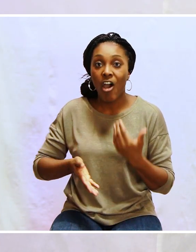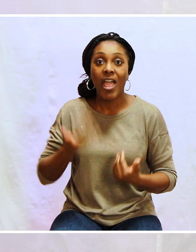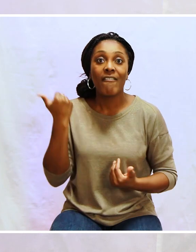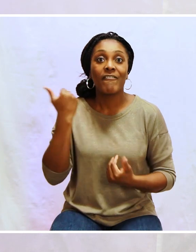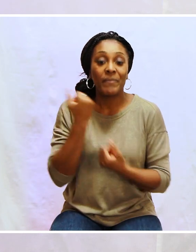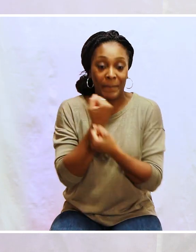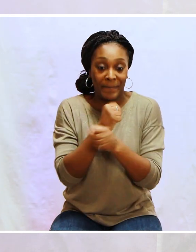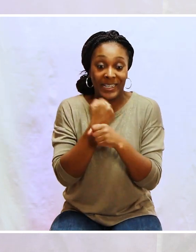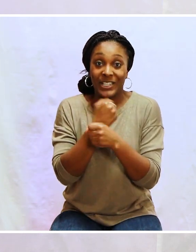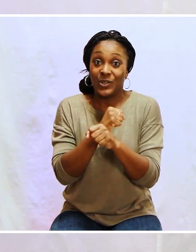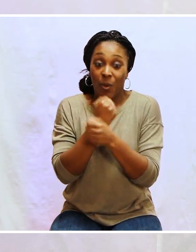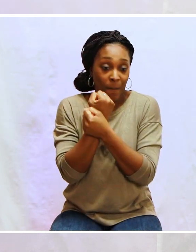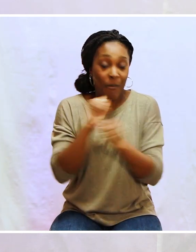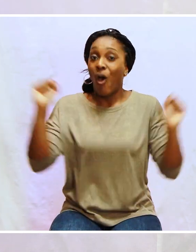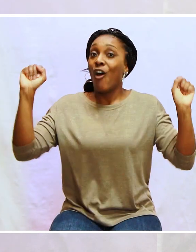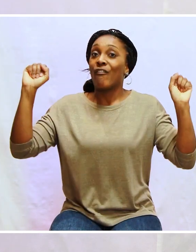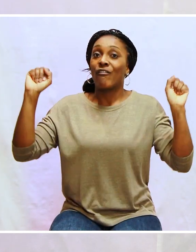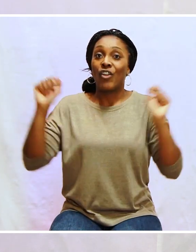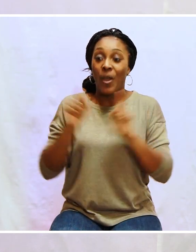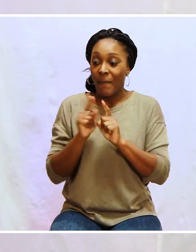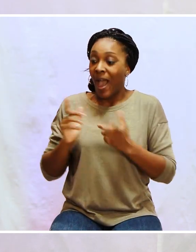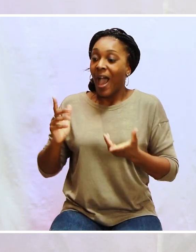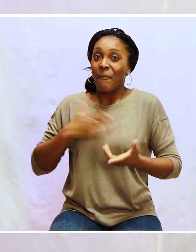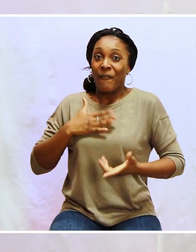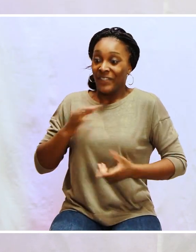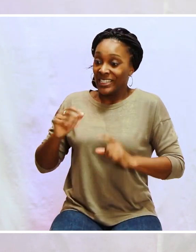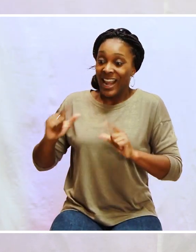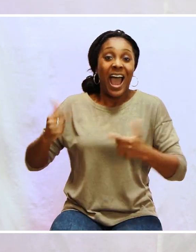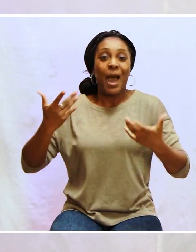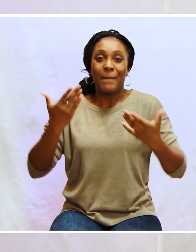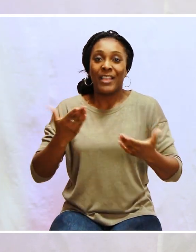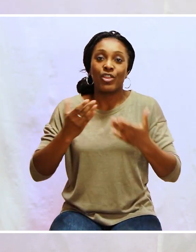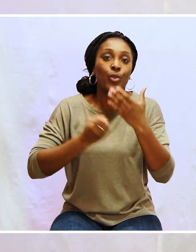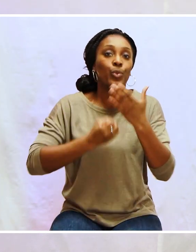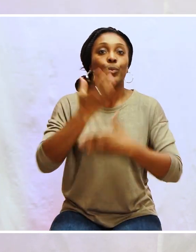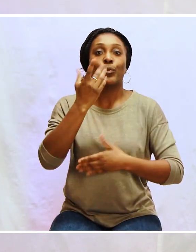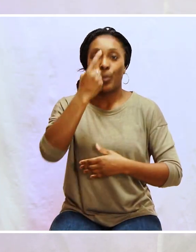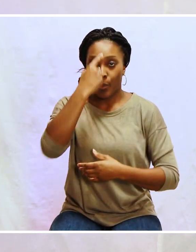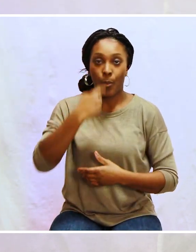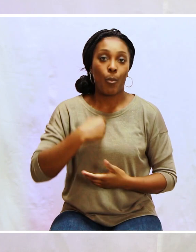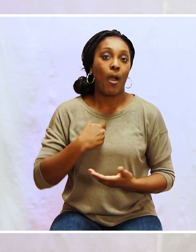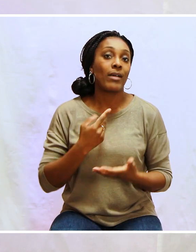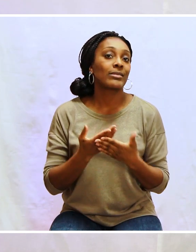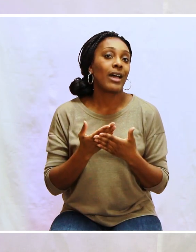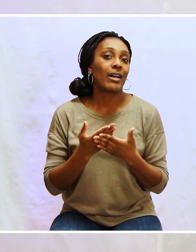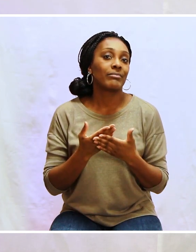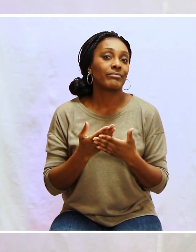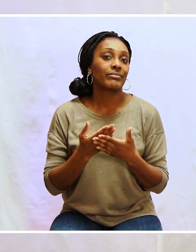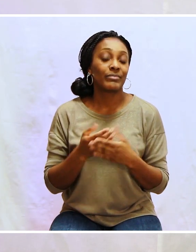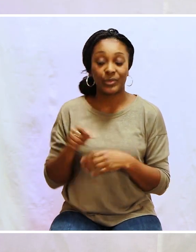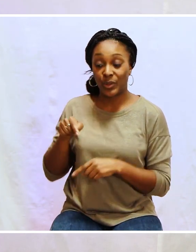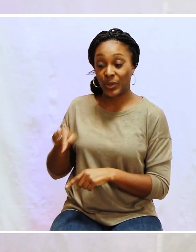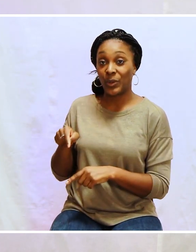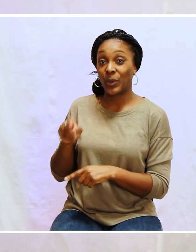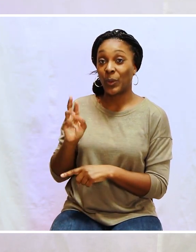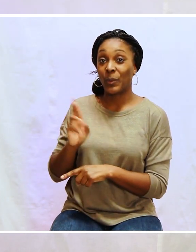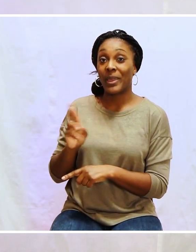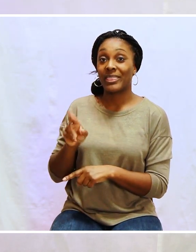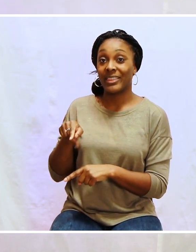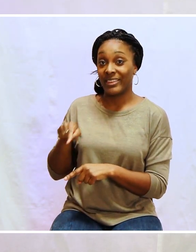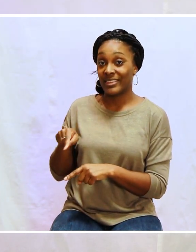la prison et de dire j'entre dans quelque chose de nouveau. Et j'aimerais te dire eh bien que ce Ruben, c'est la